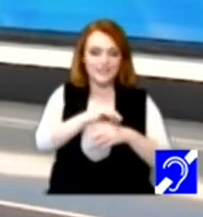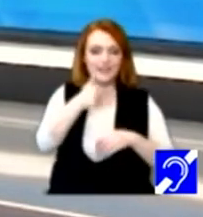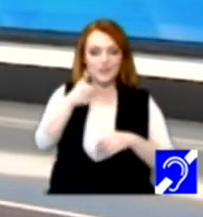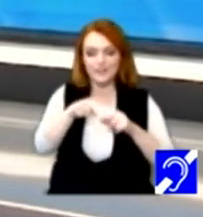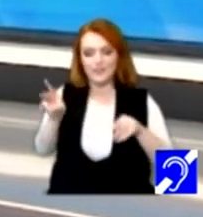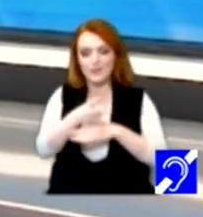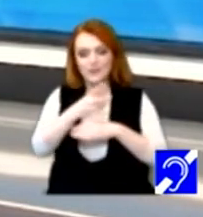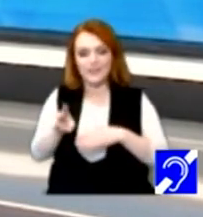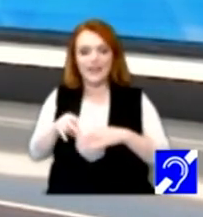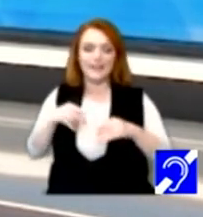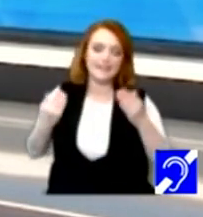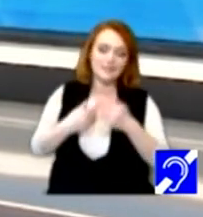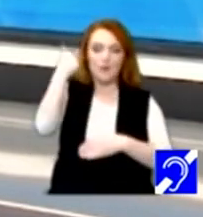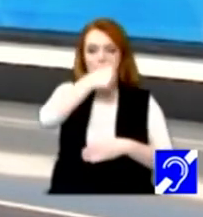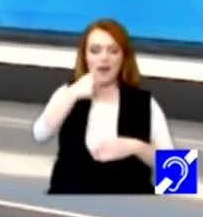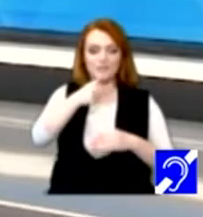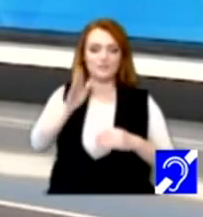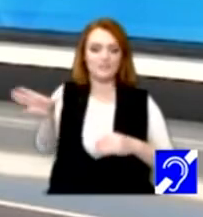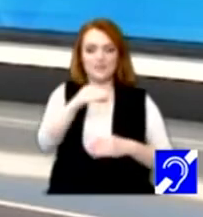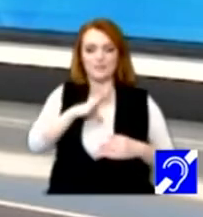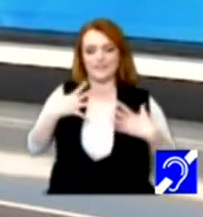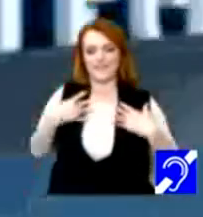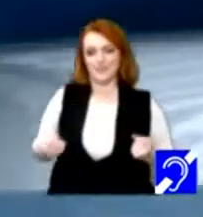să ne revedem sănătoși în 2022. Pe curând!